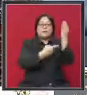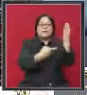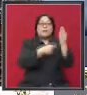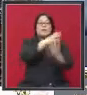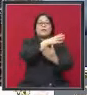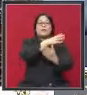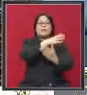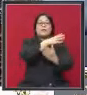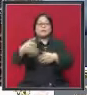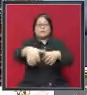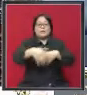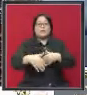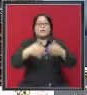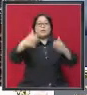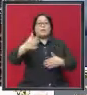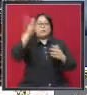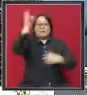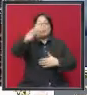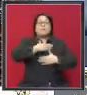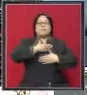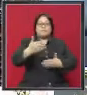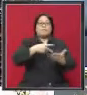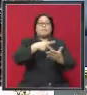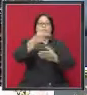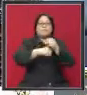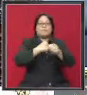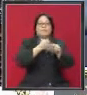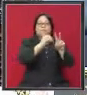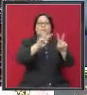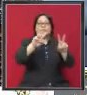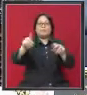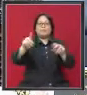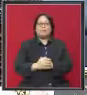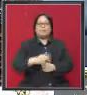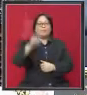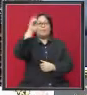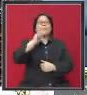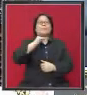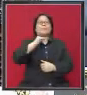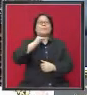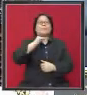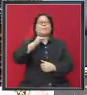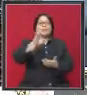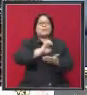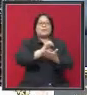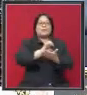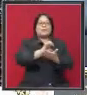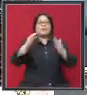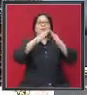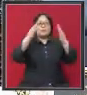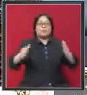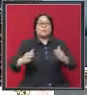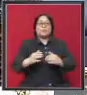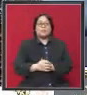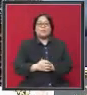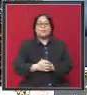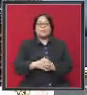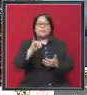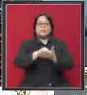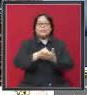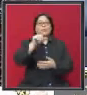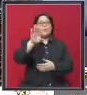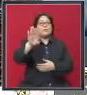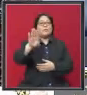penduri getah dan kerajaan komited untuk meneruskannya pada tahun 2021. Kerajaan juga maklum bahawa kadar elawan perumahan, ini disebut